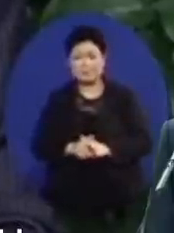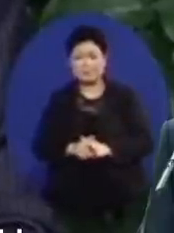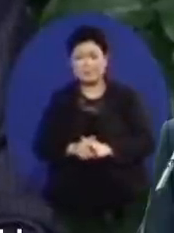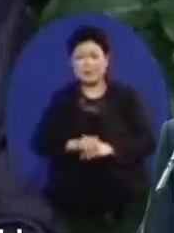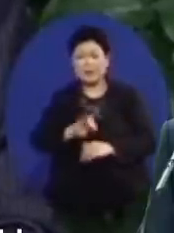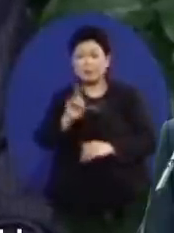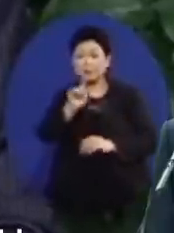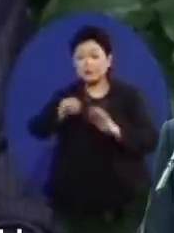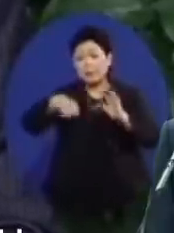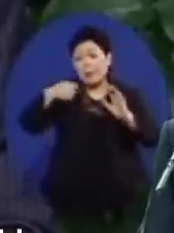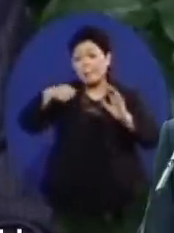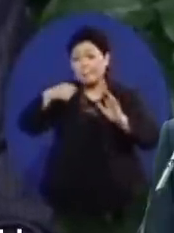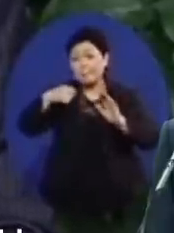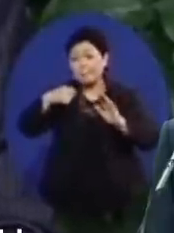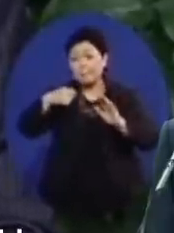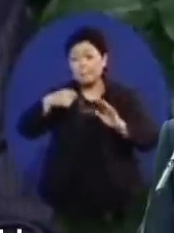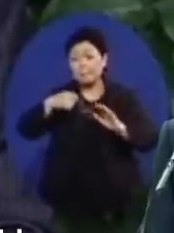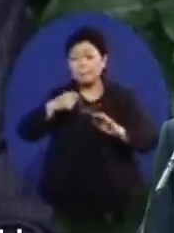무슨 밥을 먹을 거?